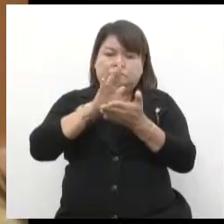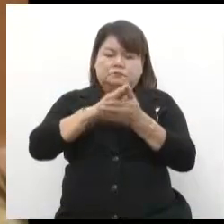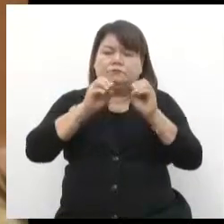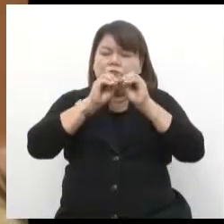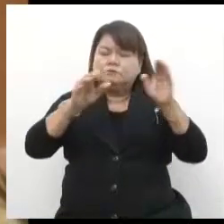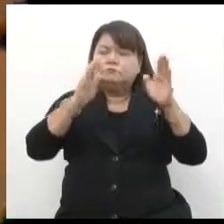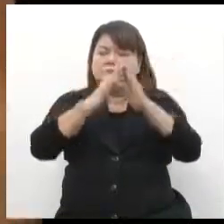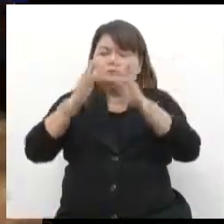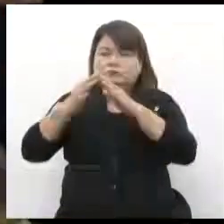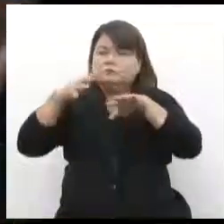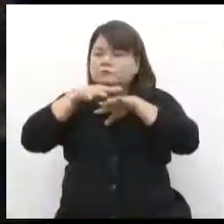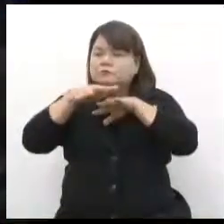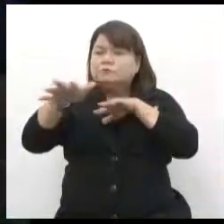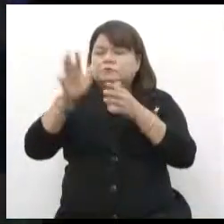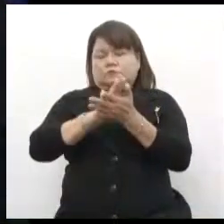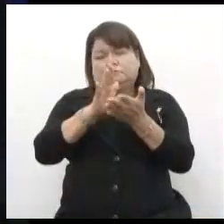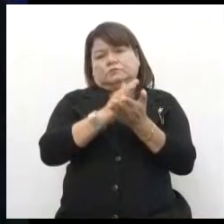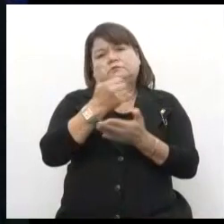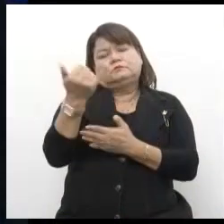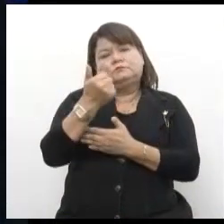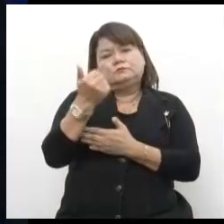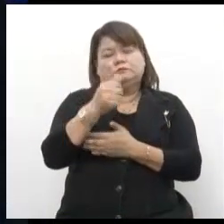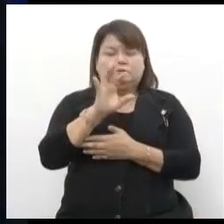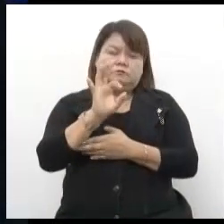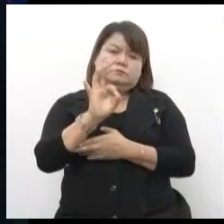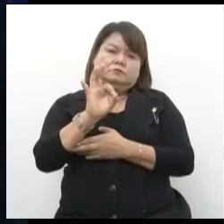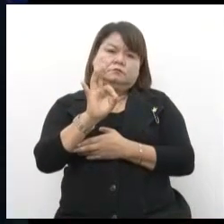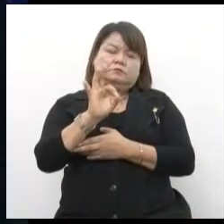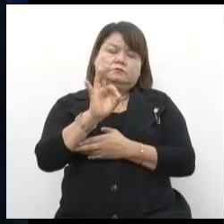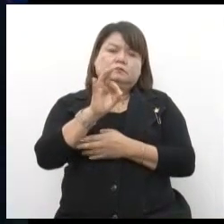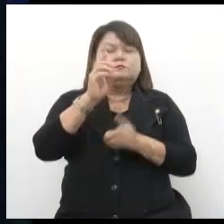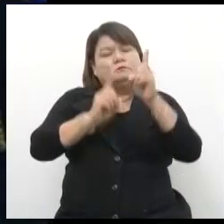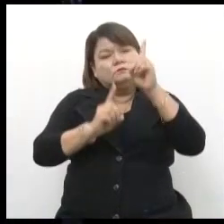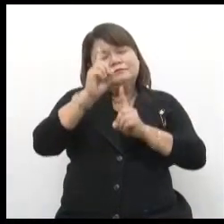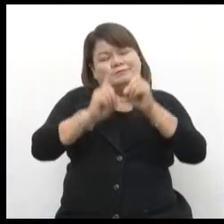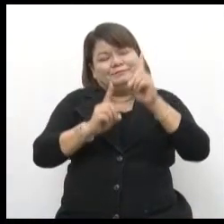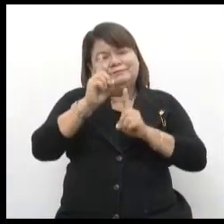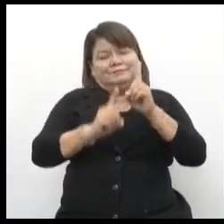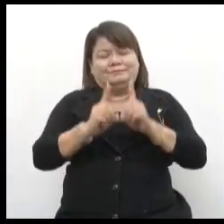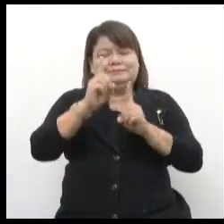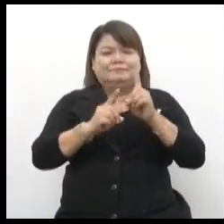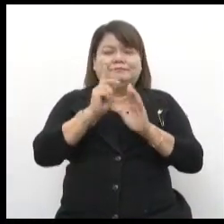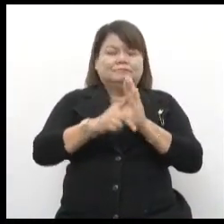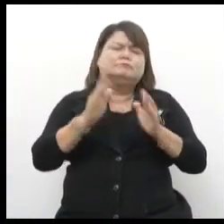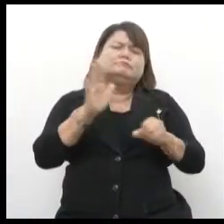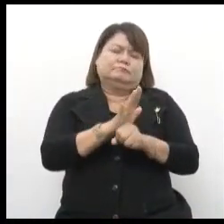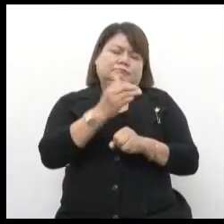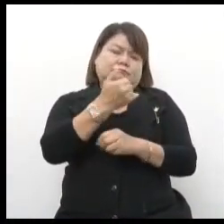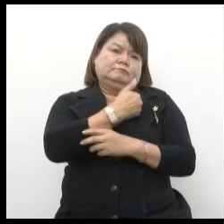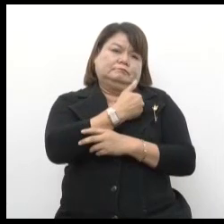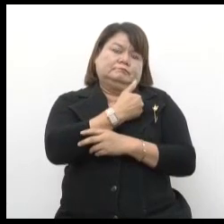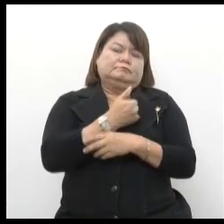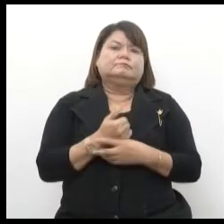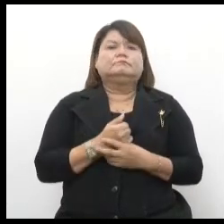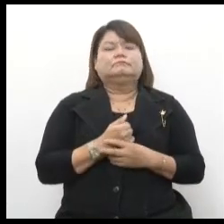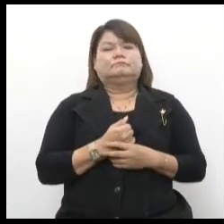นและโรงเรียนเครือข่าย 9. วัดผลประเมินผลประเมินความพึงพอใจ